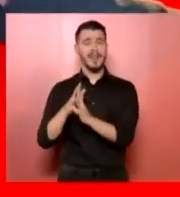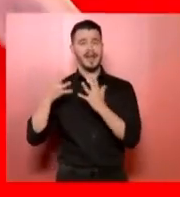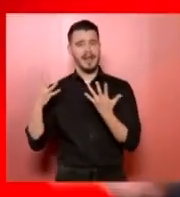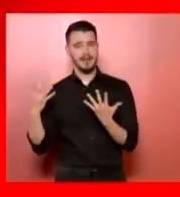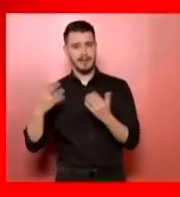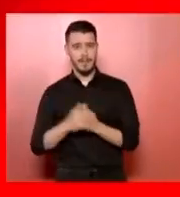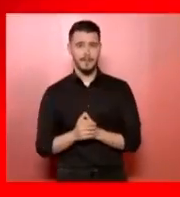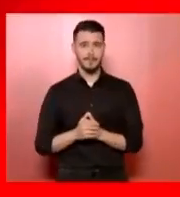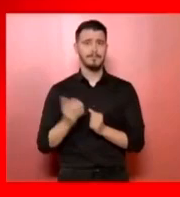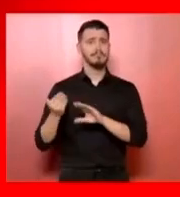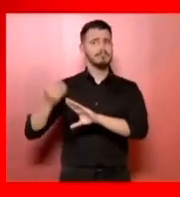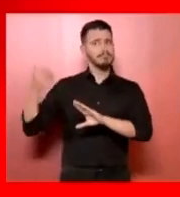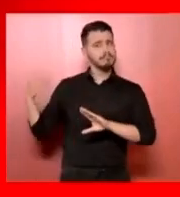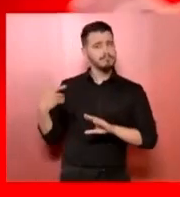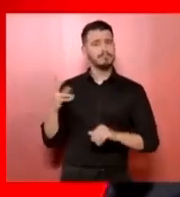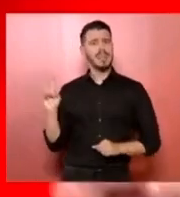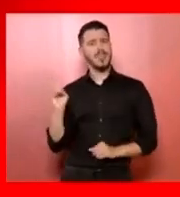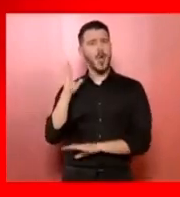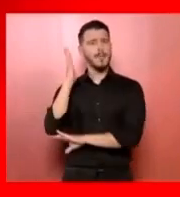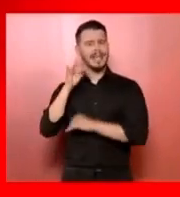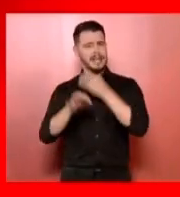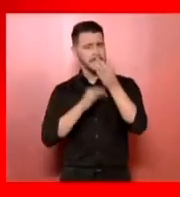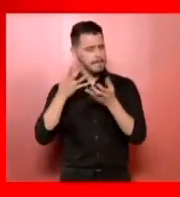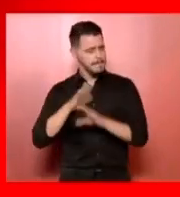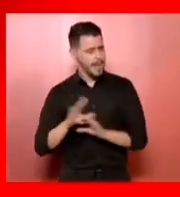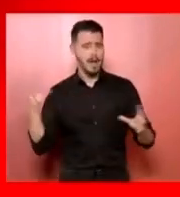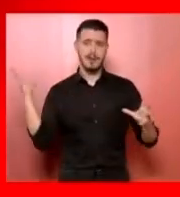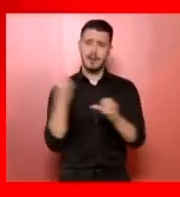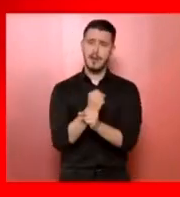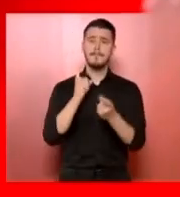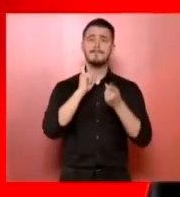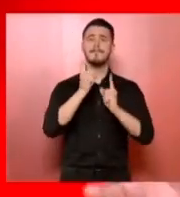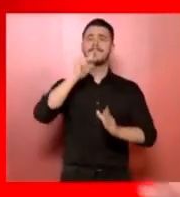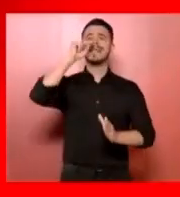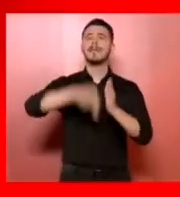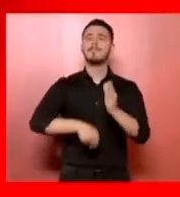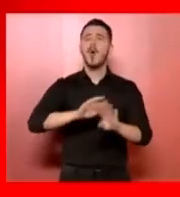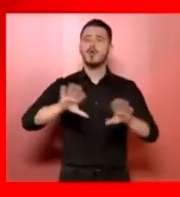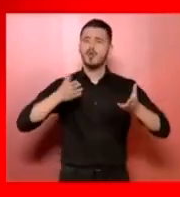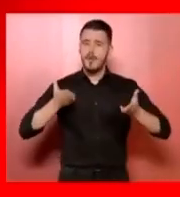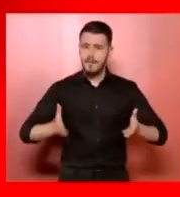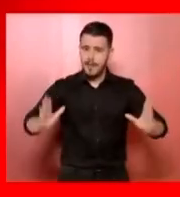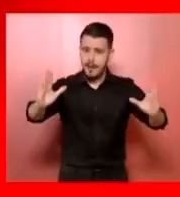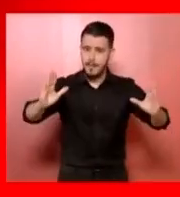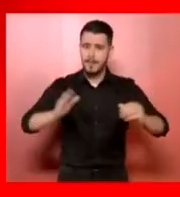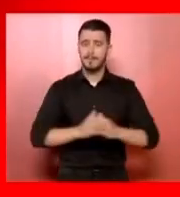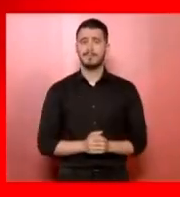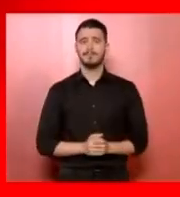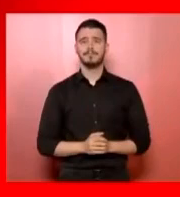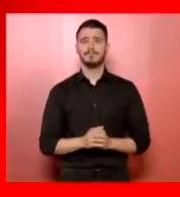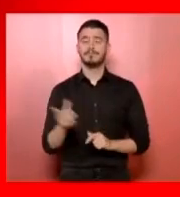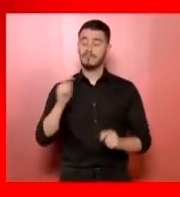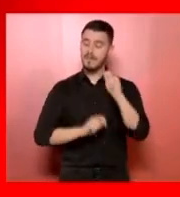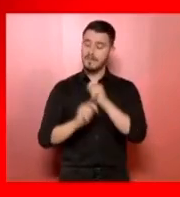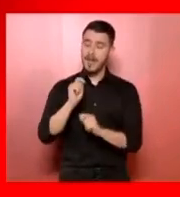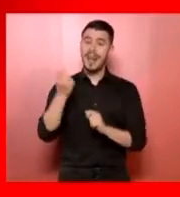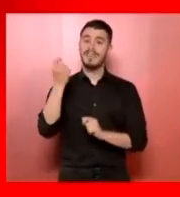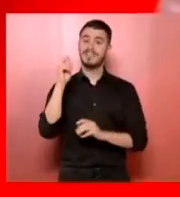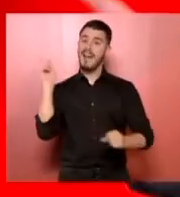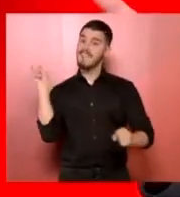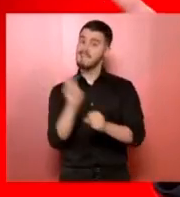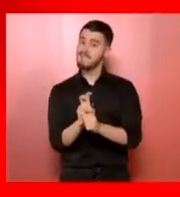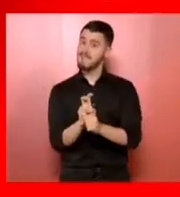Αλέξης και ο άλλος ο Αλέξης, να βγούμε από τα μνημόνια, να κάνουμε το μαξιλάρι,